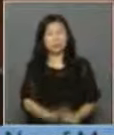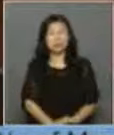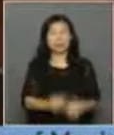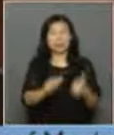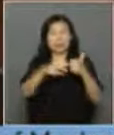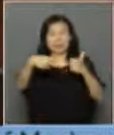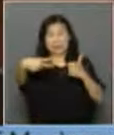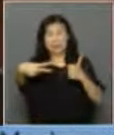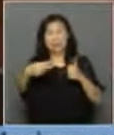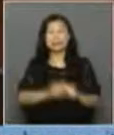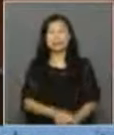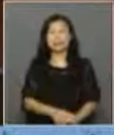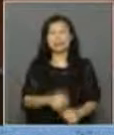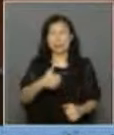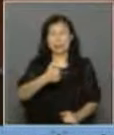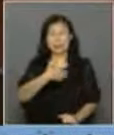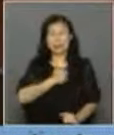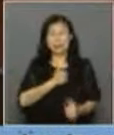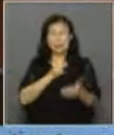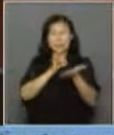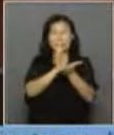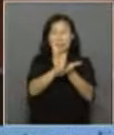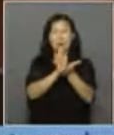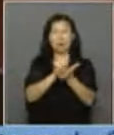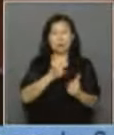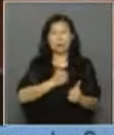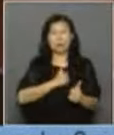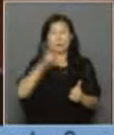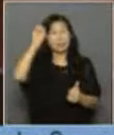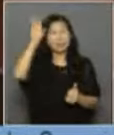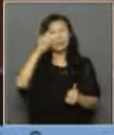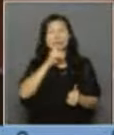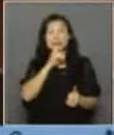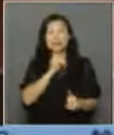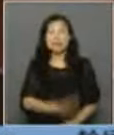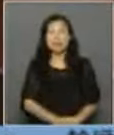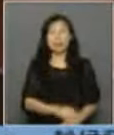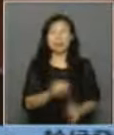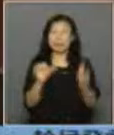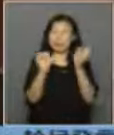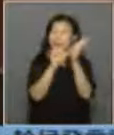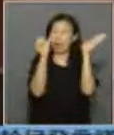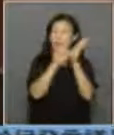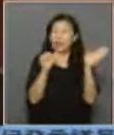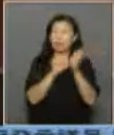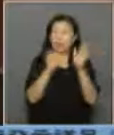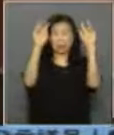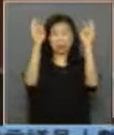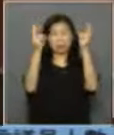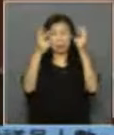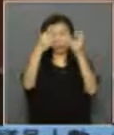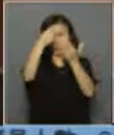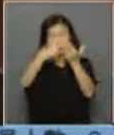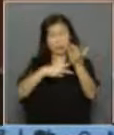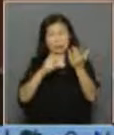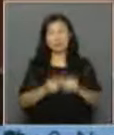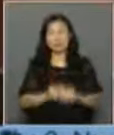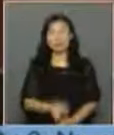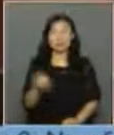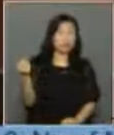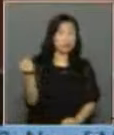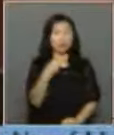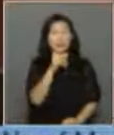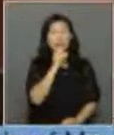主席葛佩凡議員提出咗呢個咁別出心裁嘅修正案咧。先至由一場